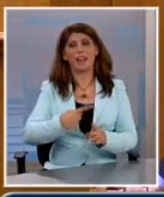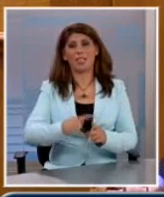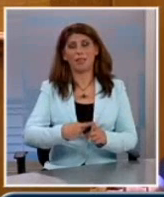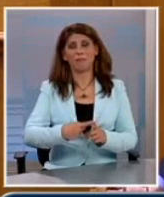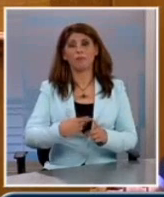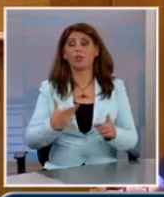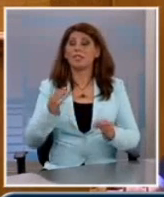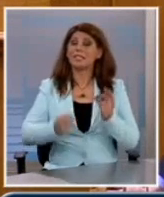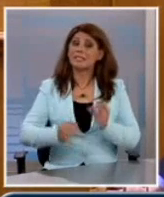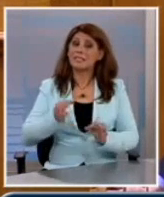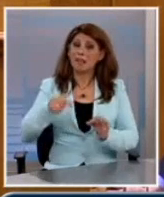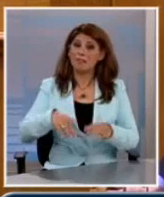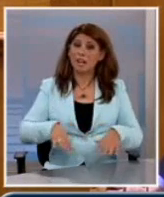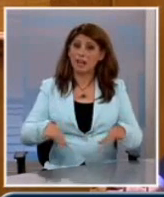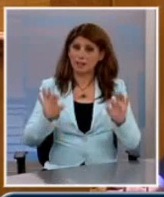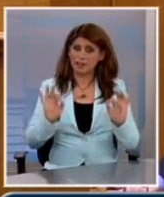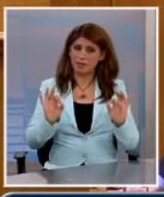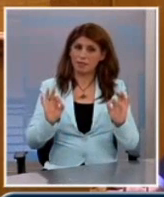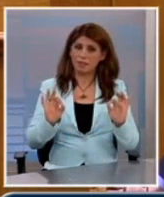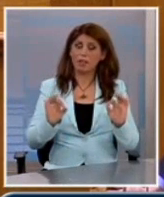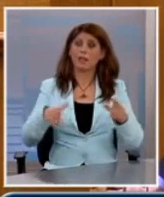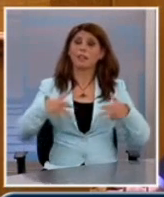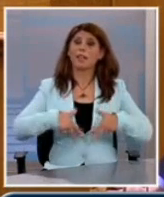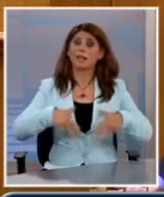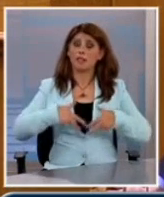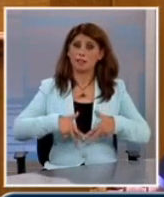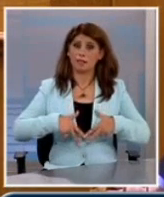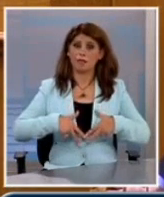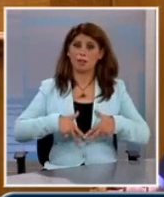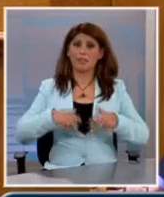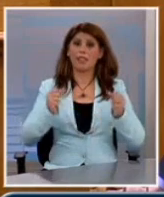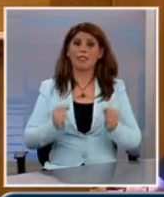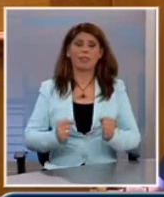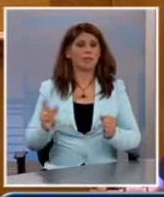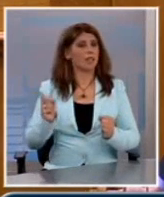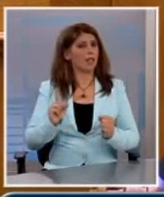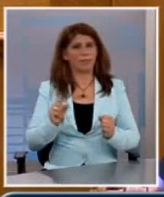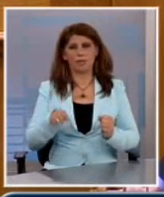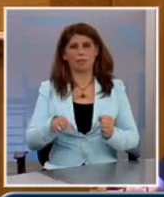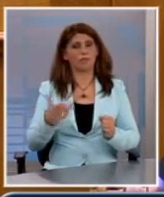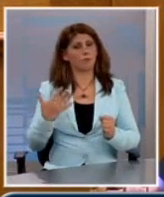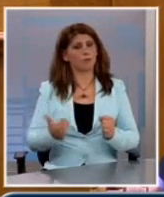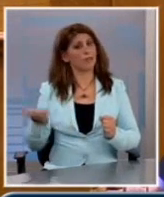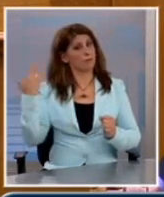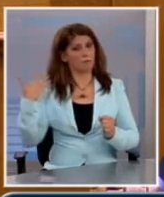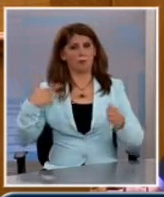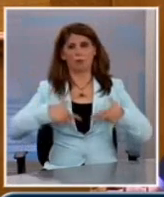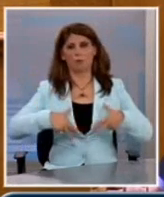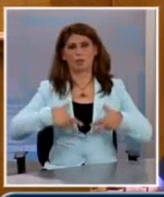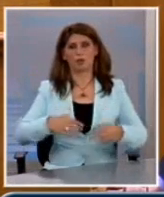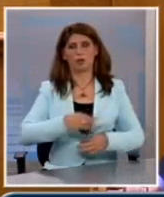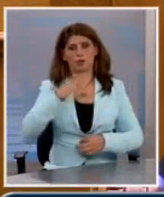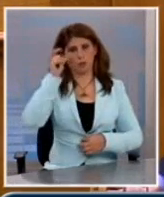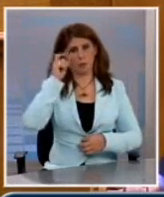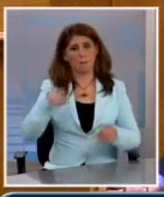που η συζήτηση αυτή ξεκινά και η κυβερνητική γραμμή δεν είναι αυτή που είχε η προηγούμενη κυβέρνηση, ο κύριος